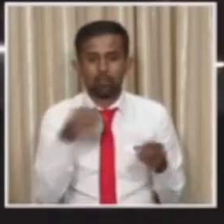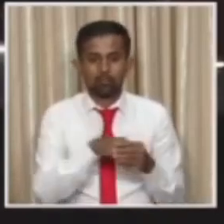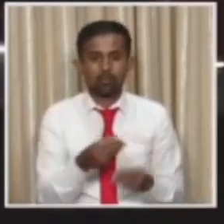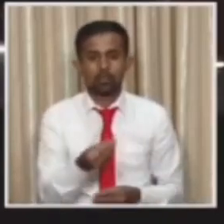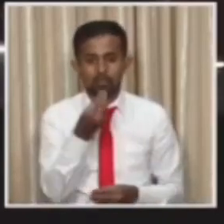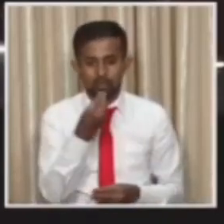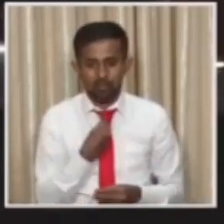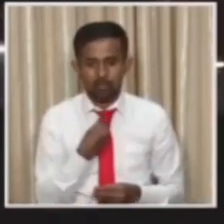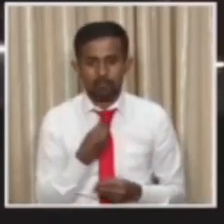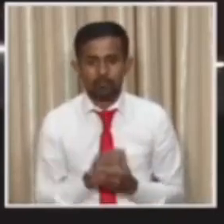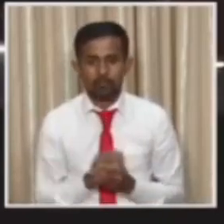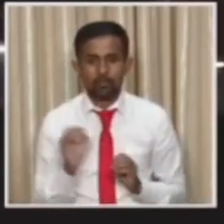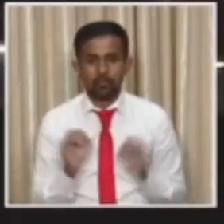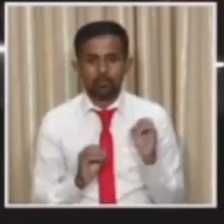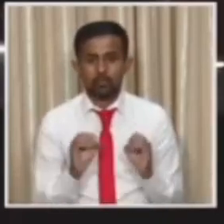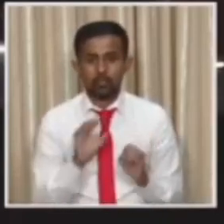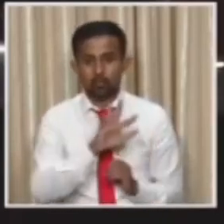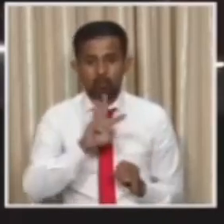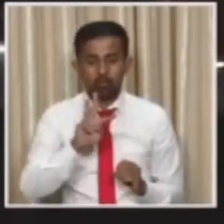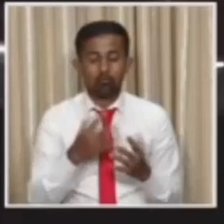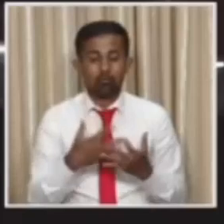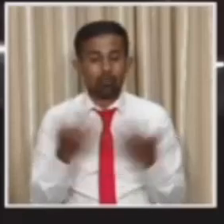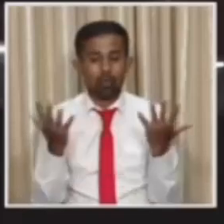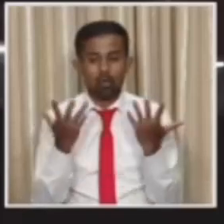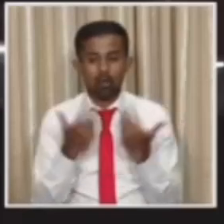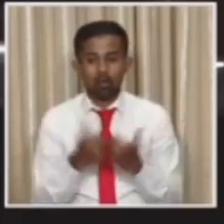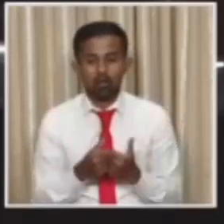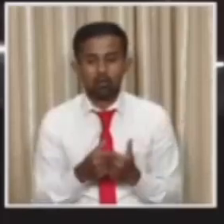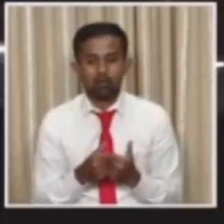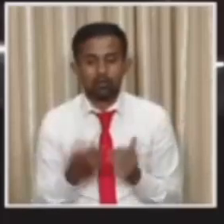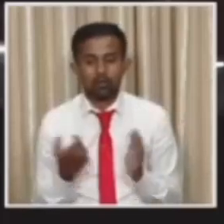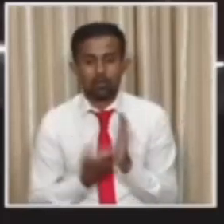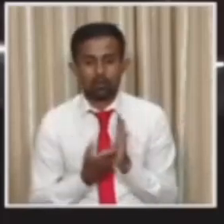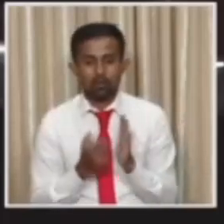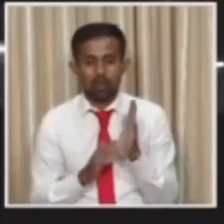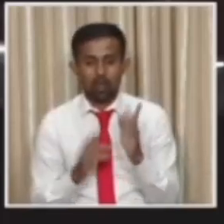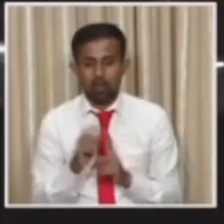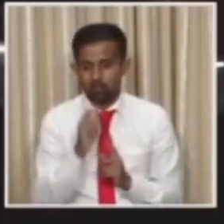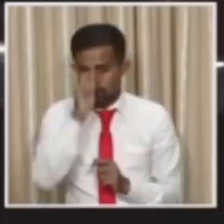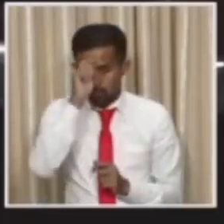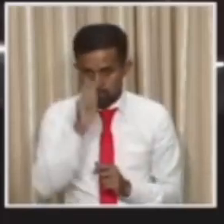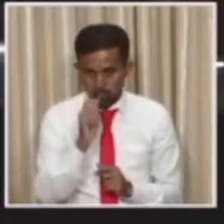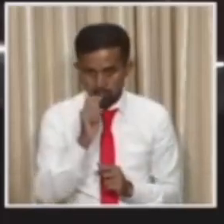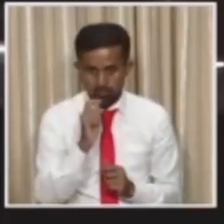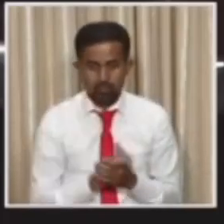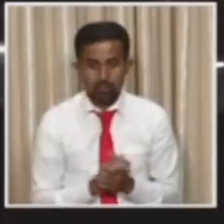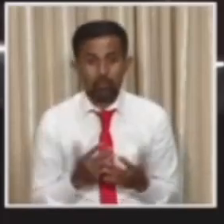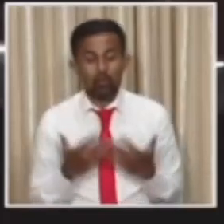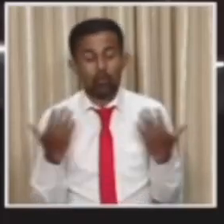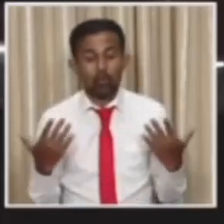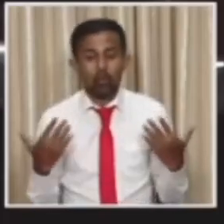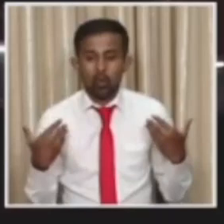අපිට 153ක් විශාල ප්‍රමාණයක්. ඉතින් ගරු රමේෂ් පතිරණ අමාත්‍යතුමා ලොකු වෙහසක්